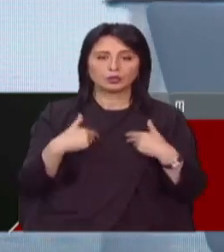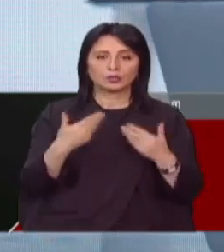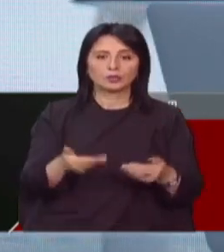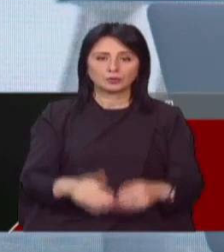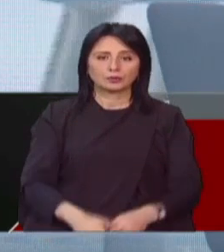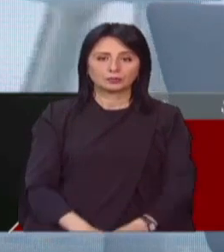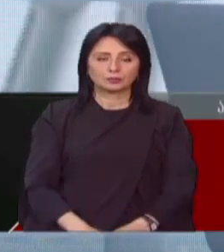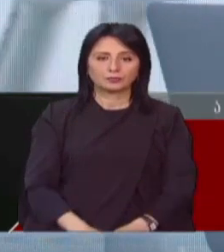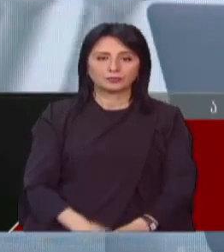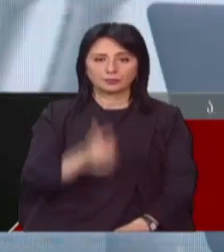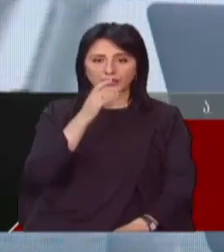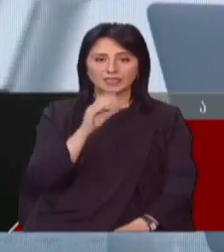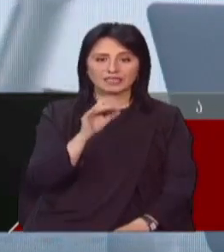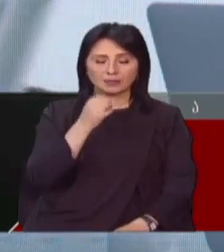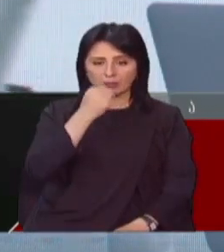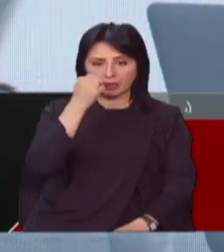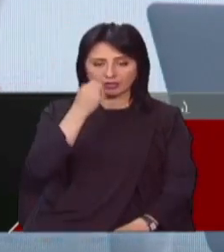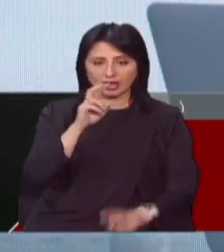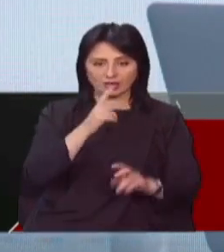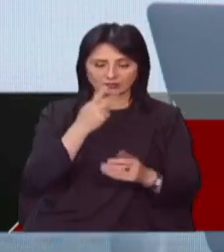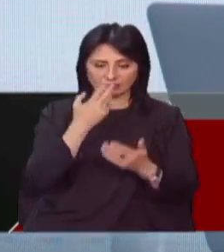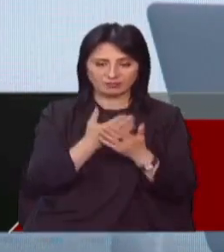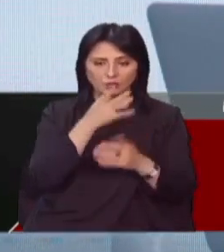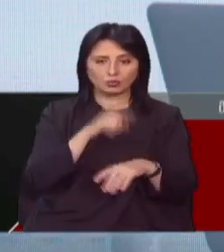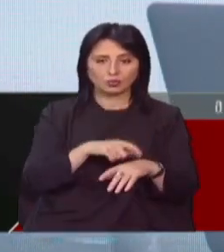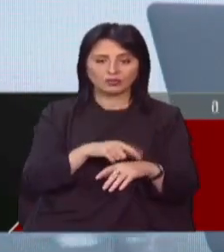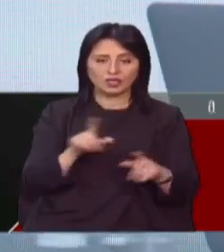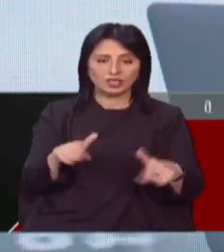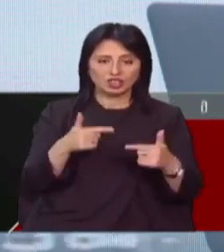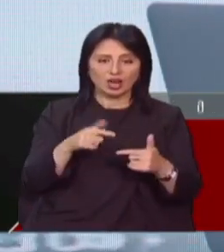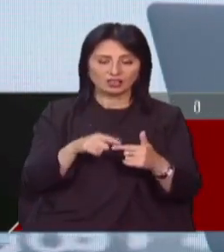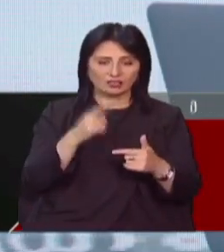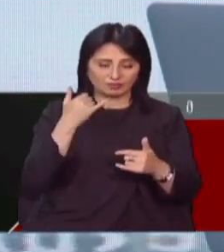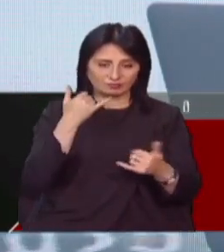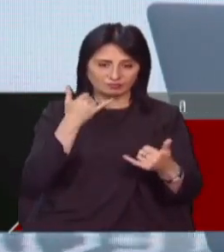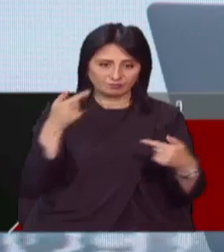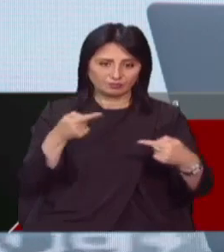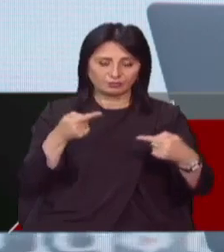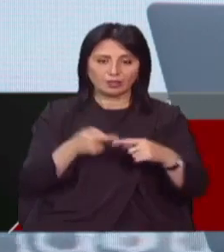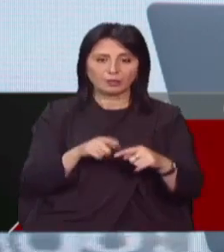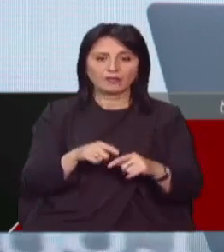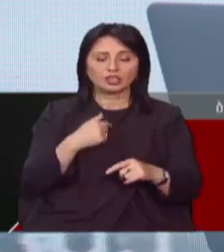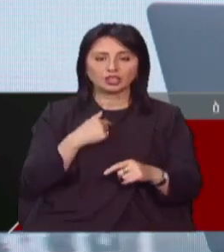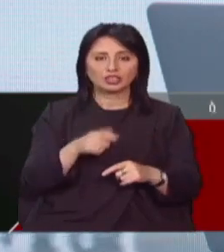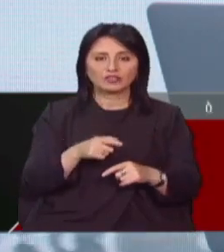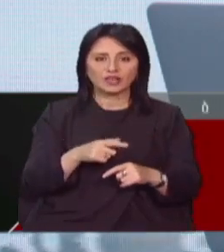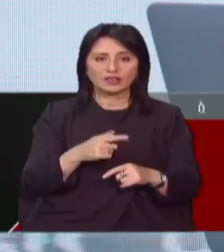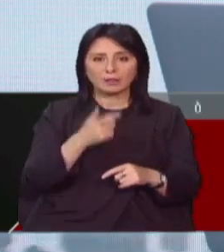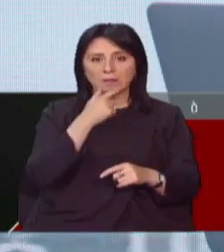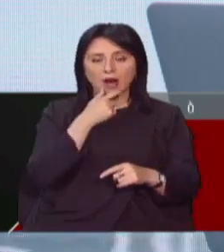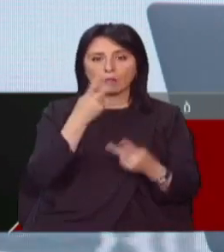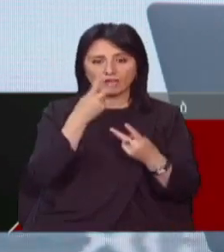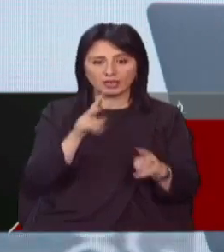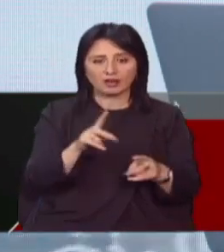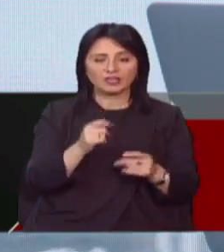მოგესალმებით. ბატონო სერგი, მადლობა რომ გამონახეთ ასეთ დროს ჩართვისთვის. დრო ჩვენ დამაყურებელმა